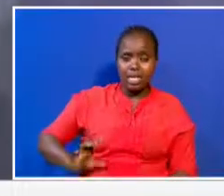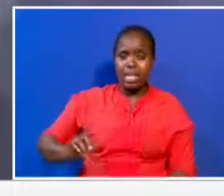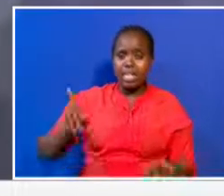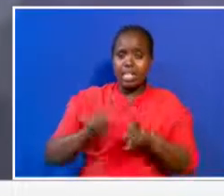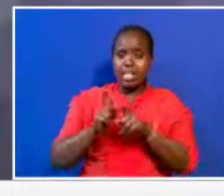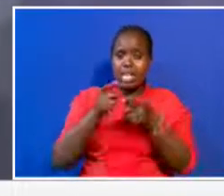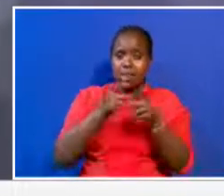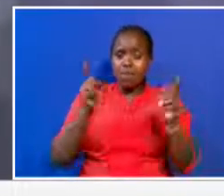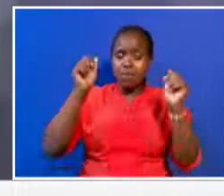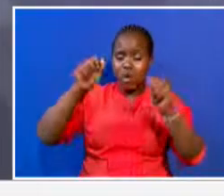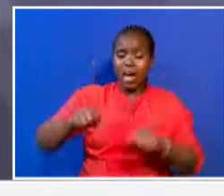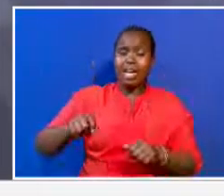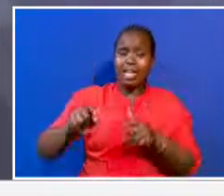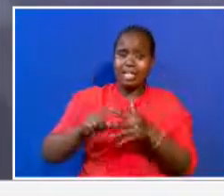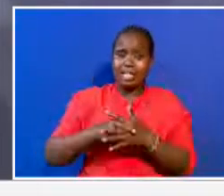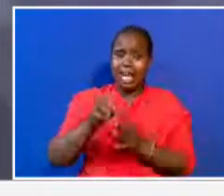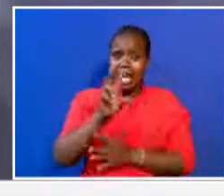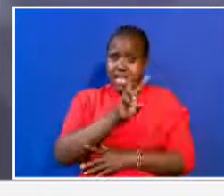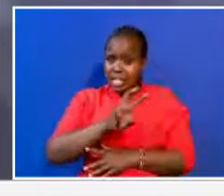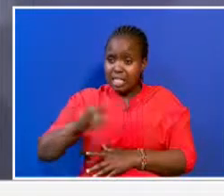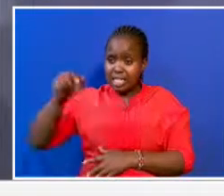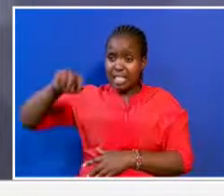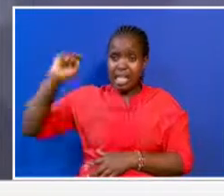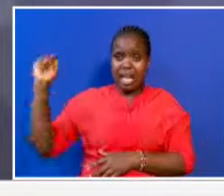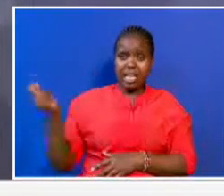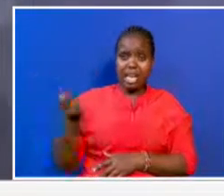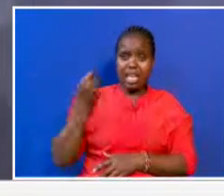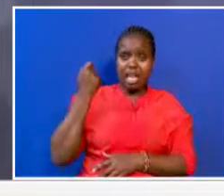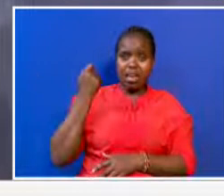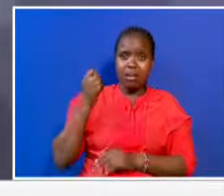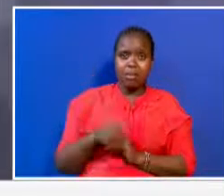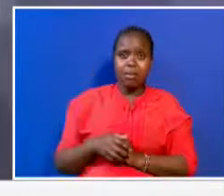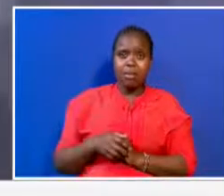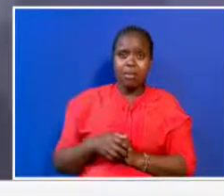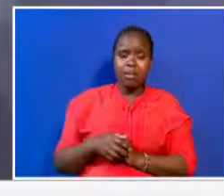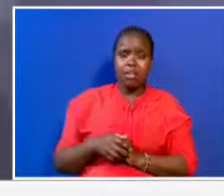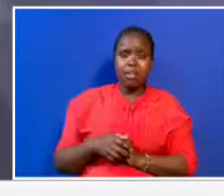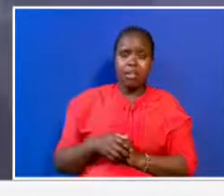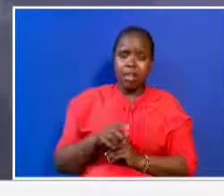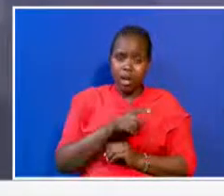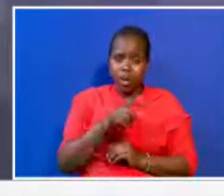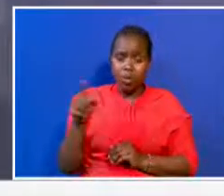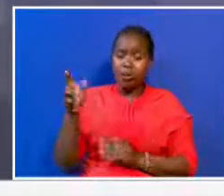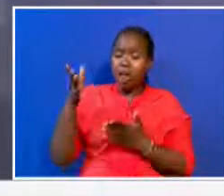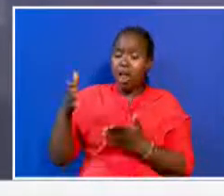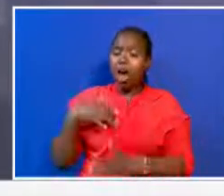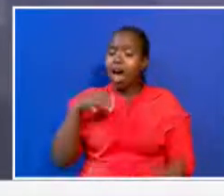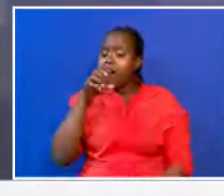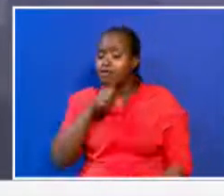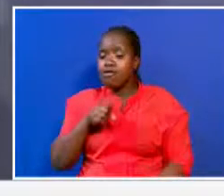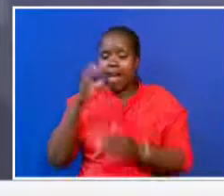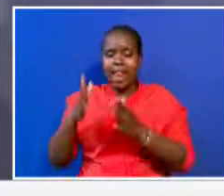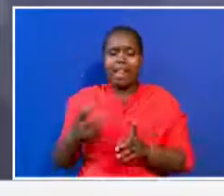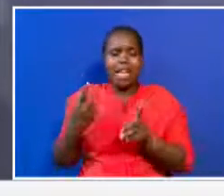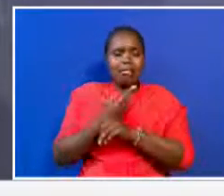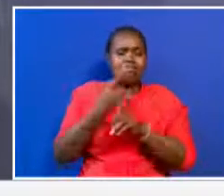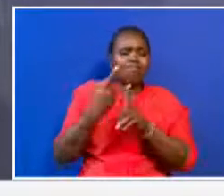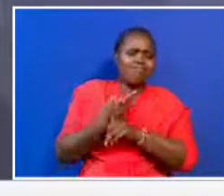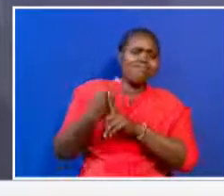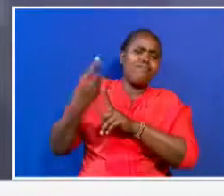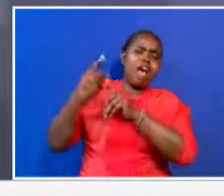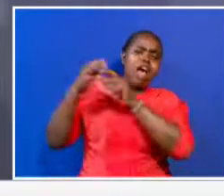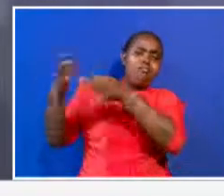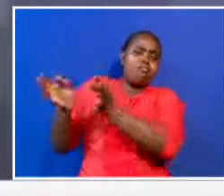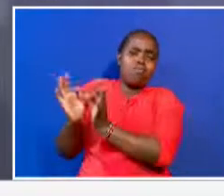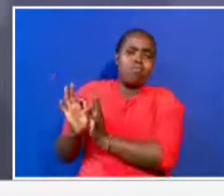you can begin to see it now in Kenya. You now have elders of different ethnic